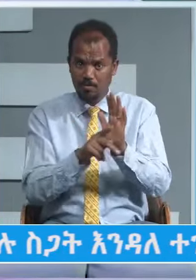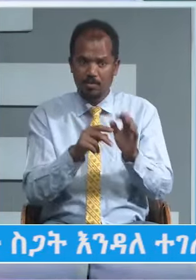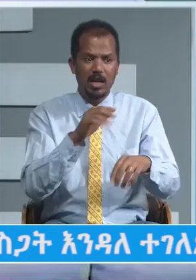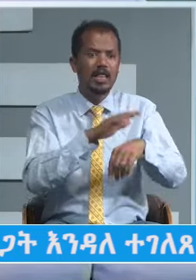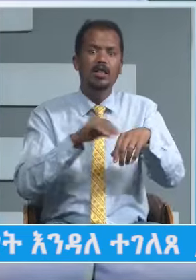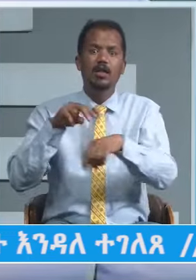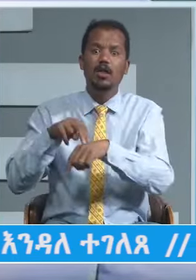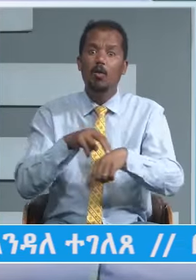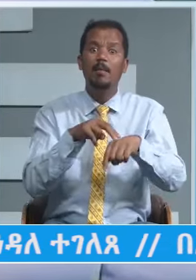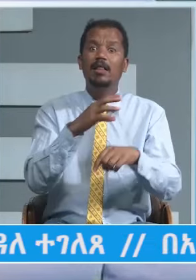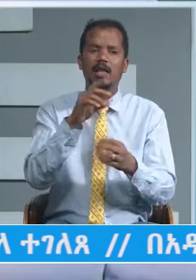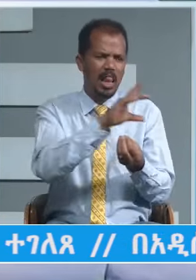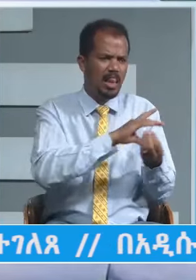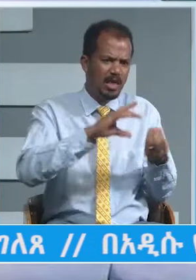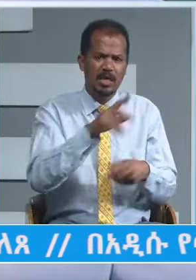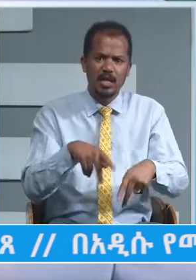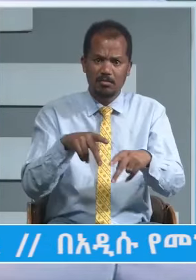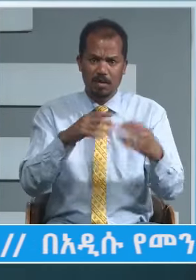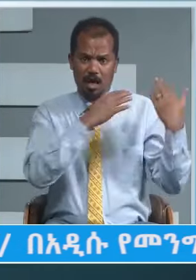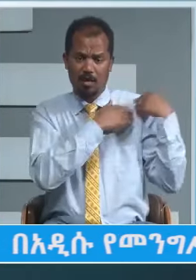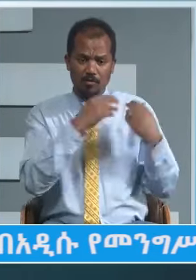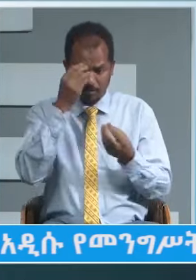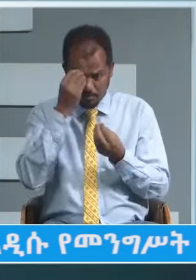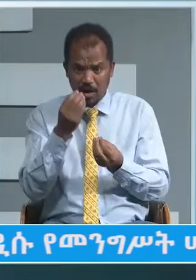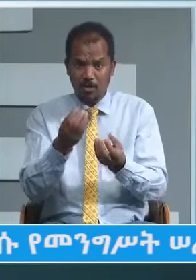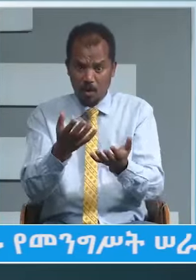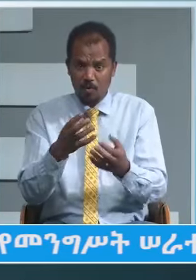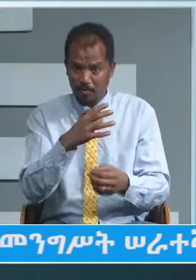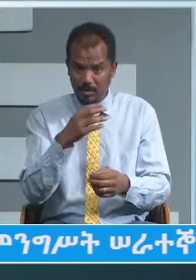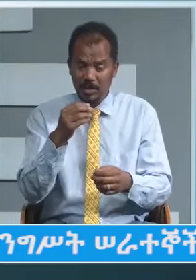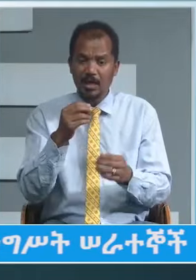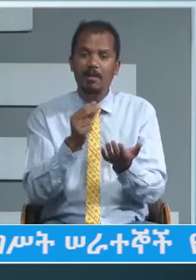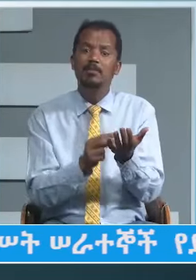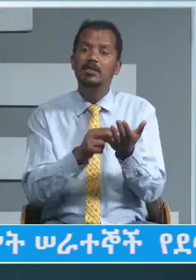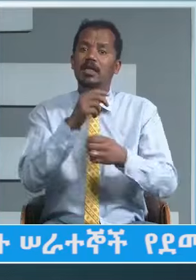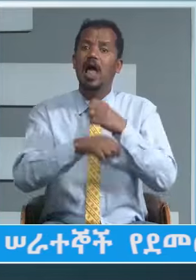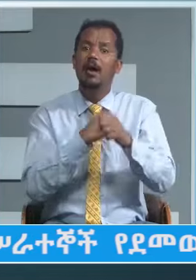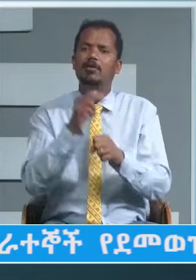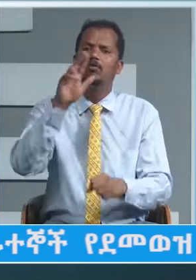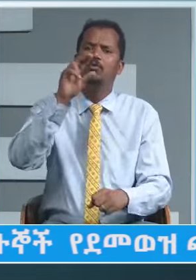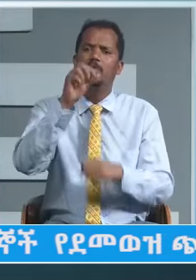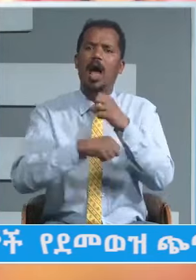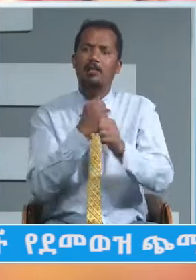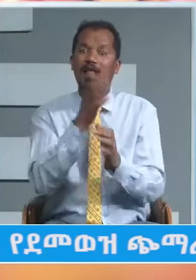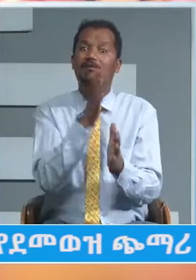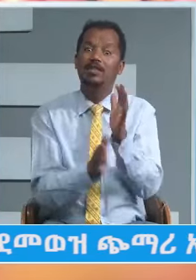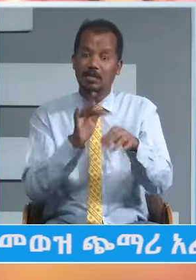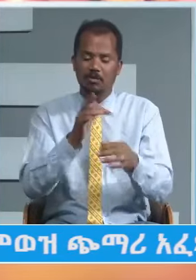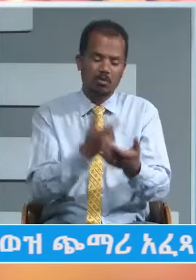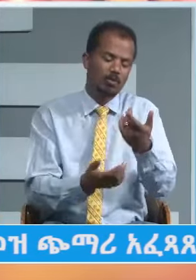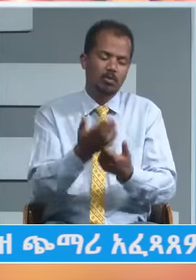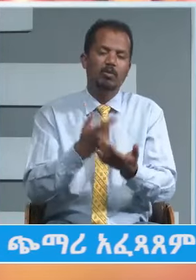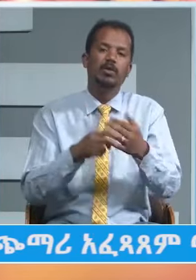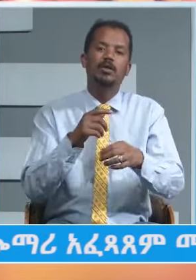ፖሊሲ ለተጠሪ ተቋማትና ለክልል የግብርና ኃላፊዎች ባስተዋወቁበትና የተያዘው በጀት ዓመት የሩብ ዓመት አፈጻጸም ላይ